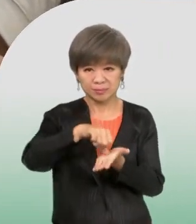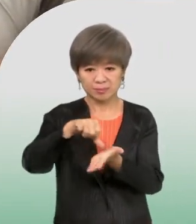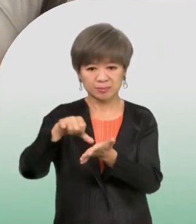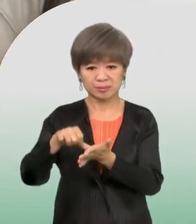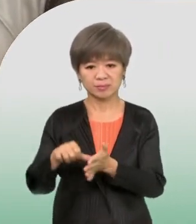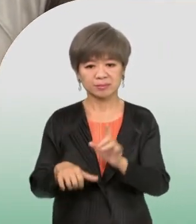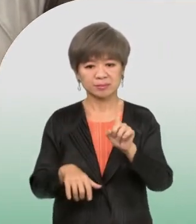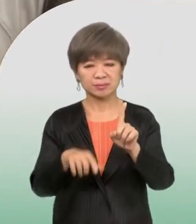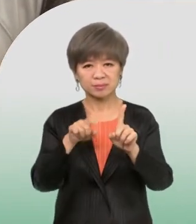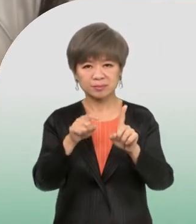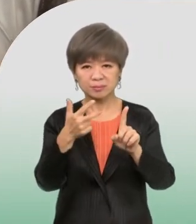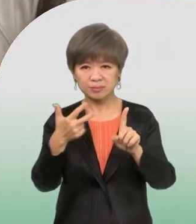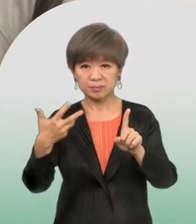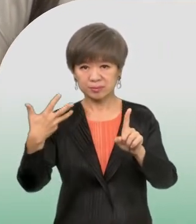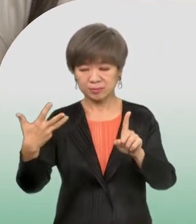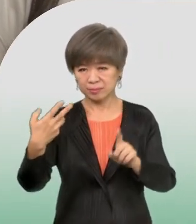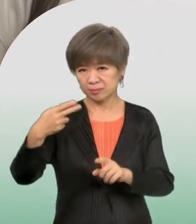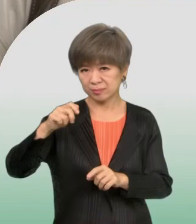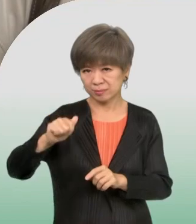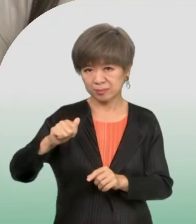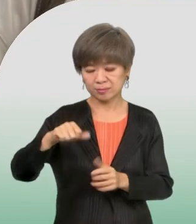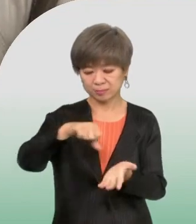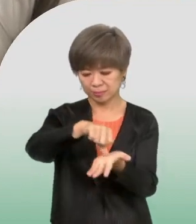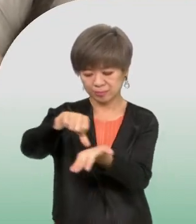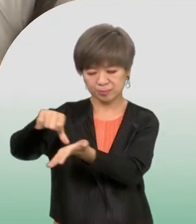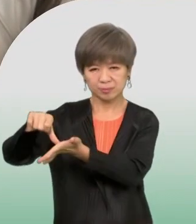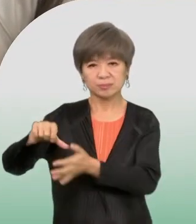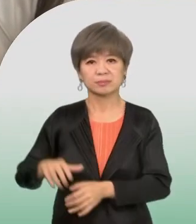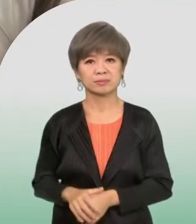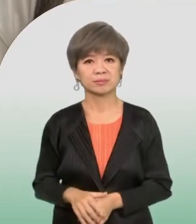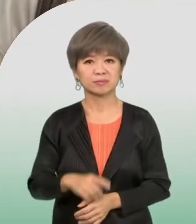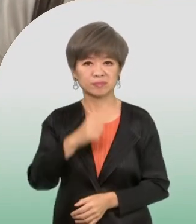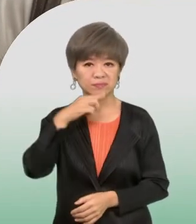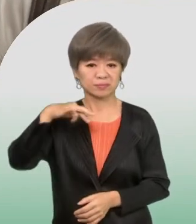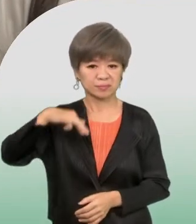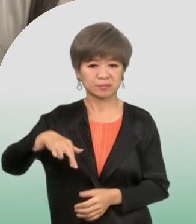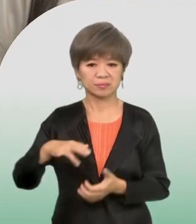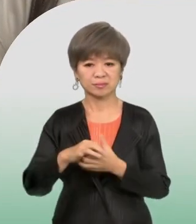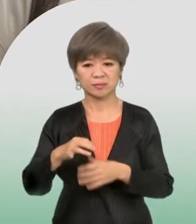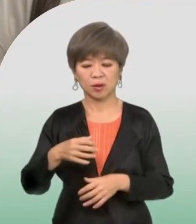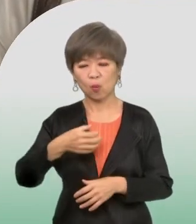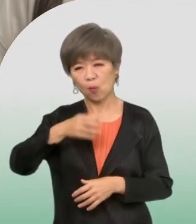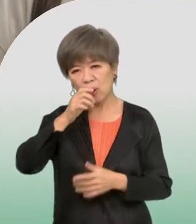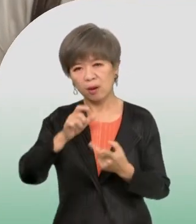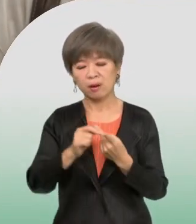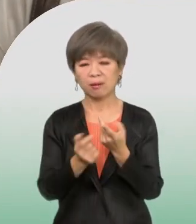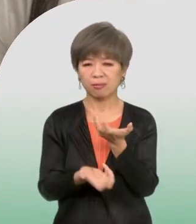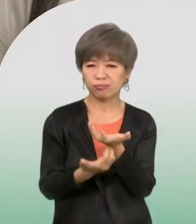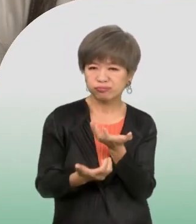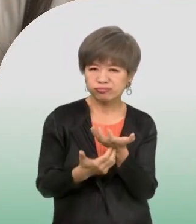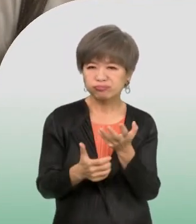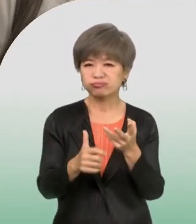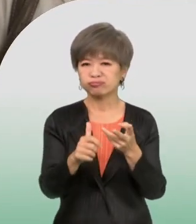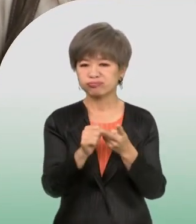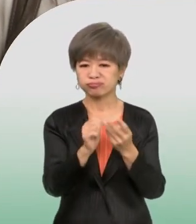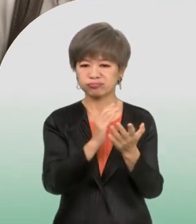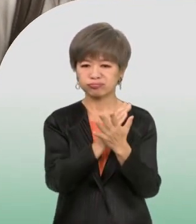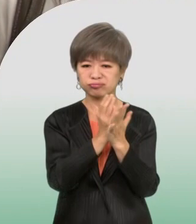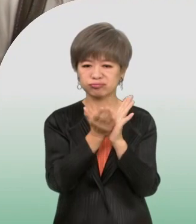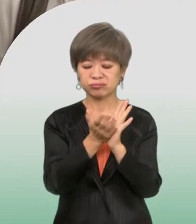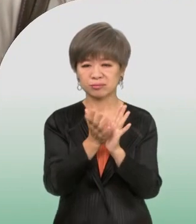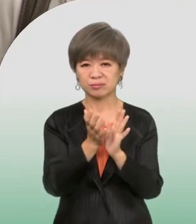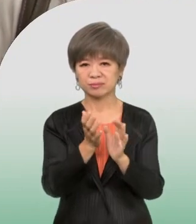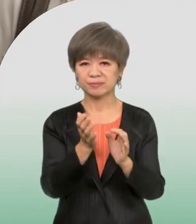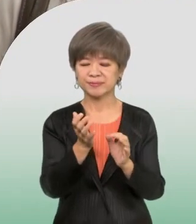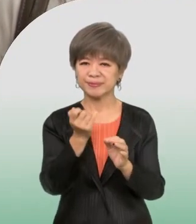有1.778公顷啊，哎，那他有丹参的元气饮啊，丹参的料理，还有丹参那个一些可